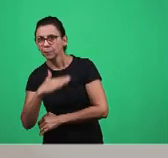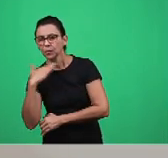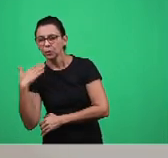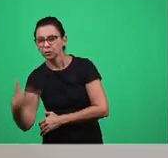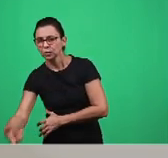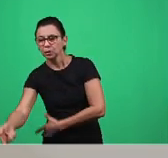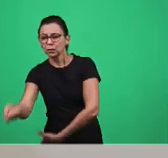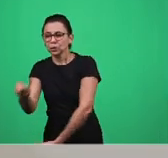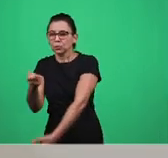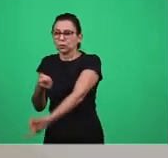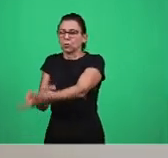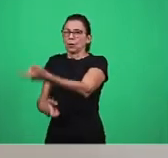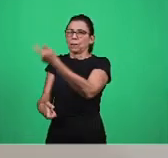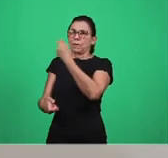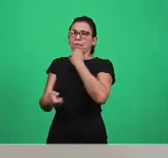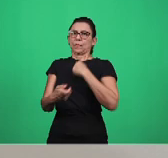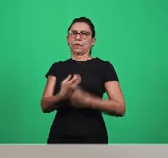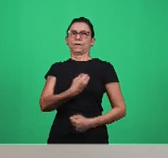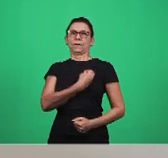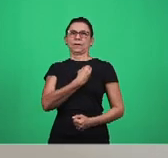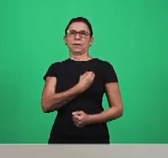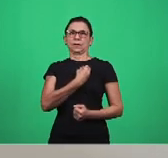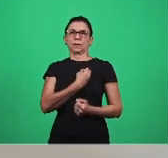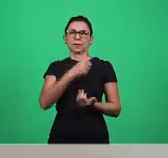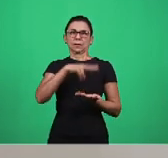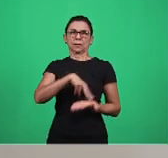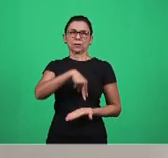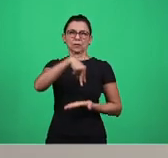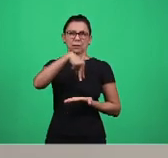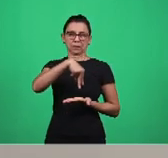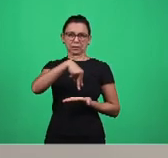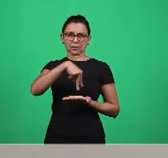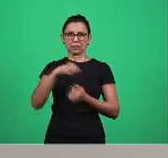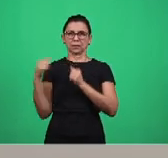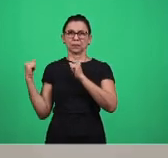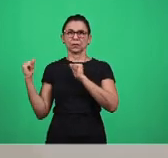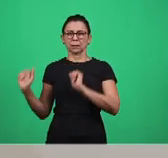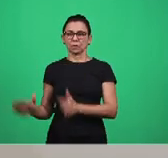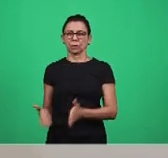avec la couche remplie. Deuxièmement,